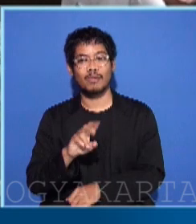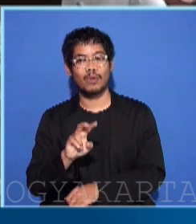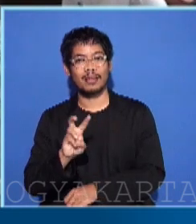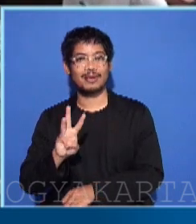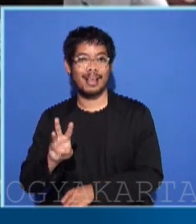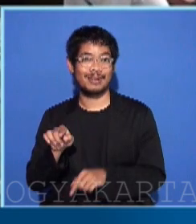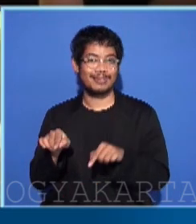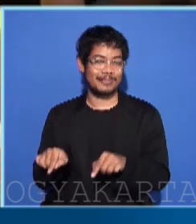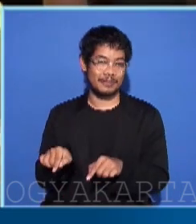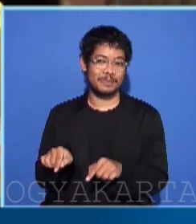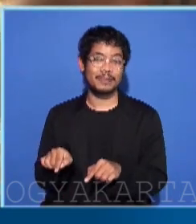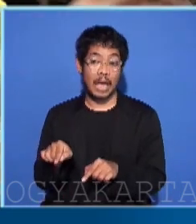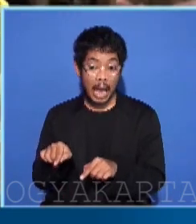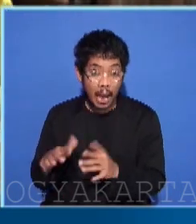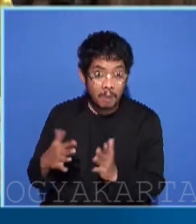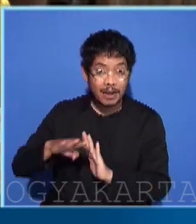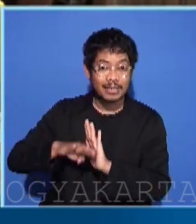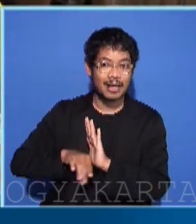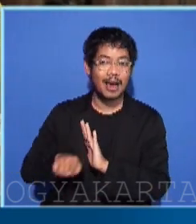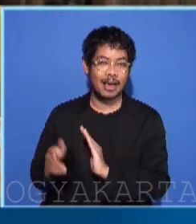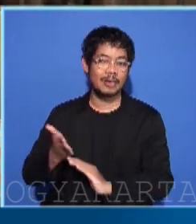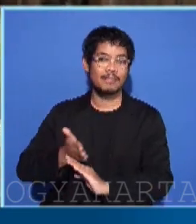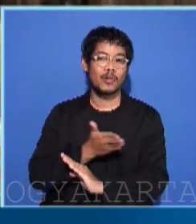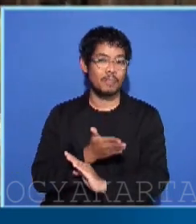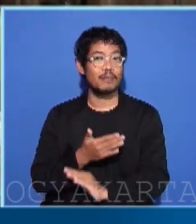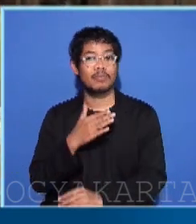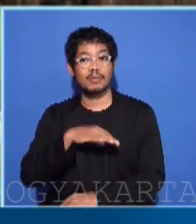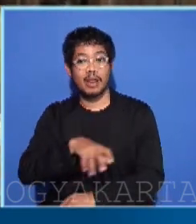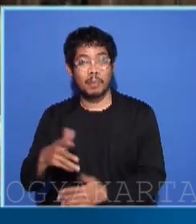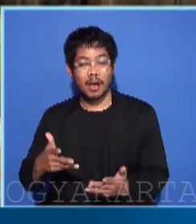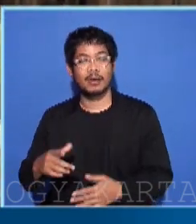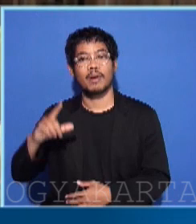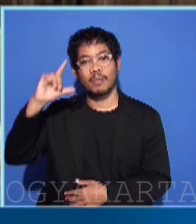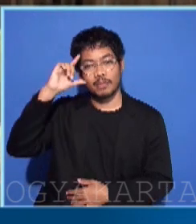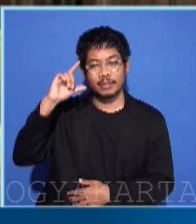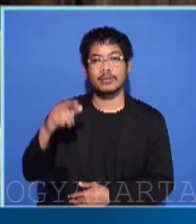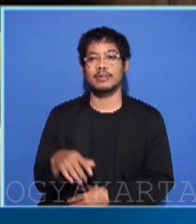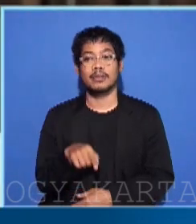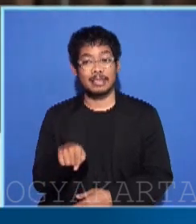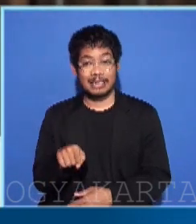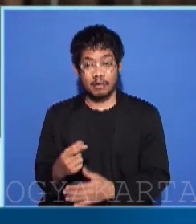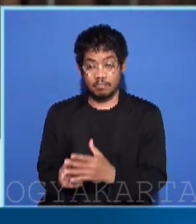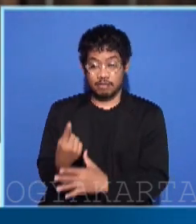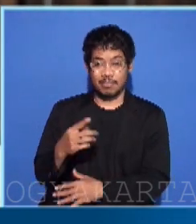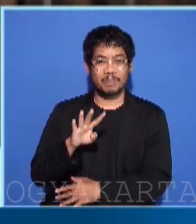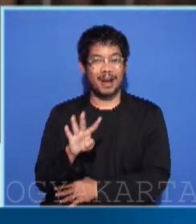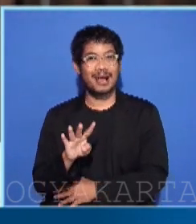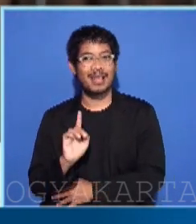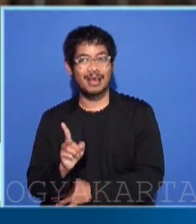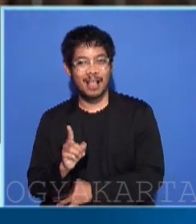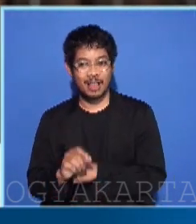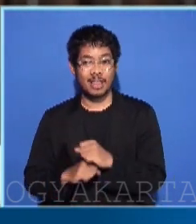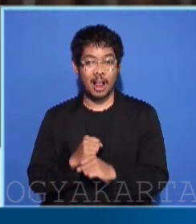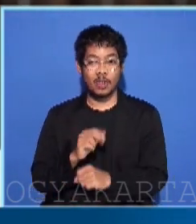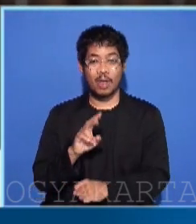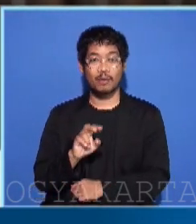ini memasuki gelaran kelima dan awalnya hanya melintas wilayah Kabupaten Sleman. Namun sejak gelaran keempat pada tahun 2022 lalu,